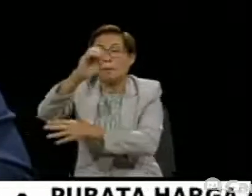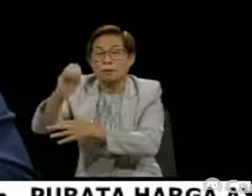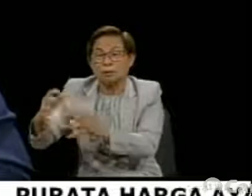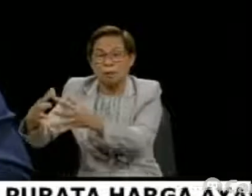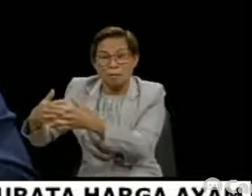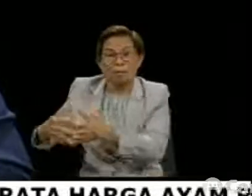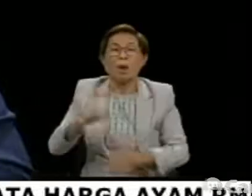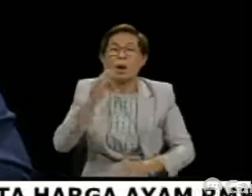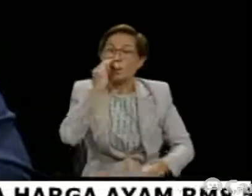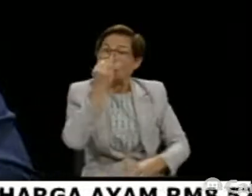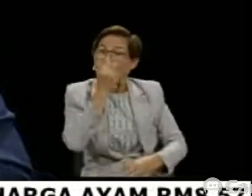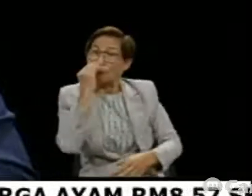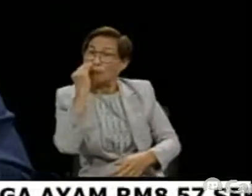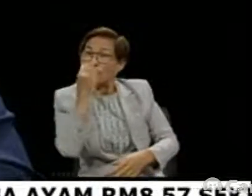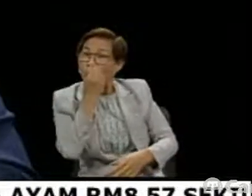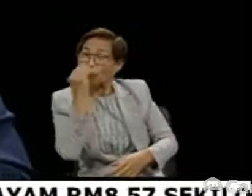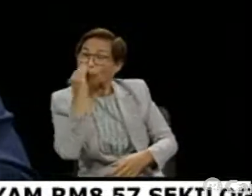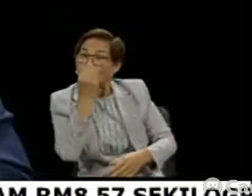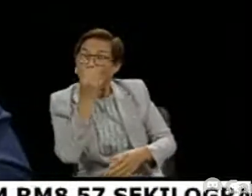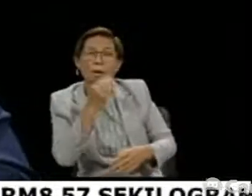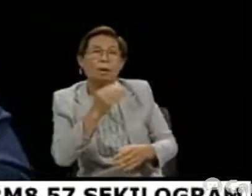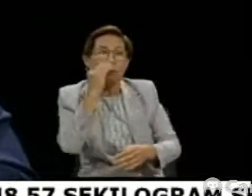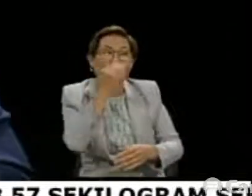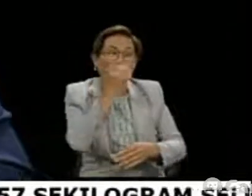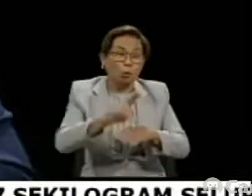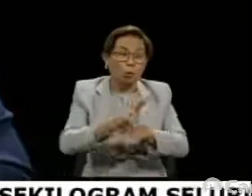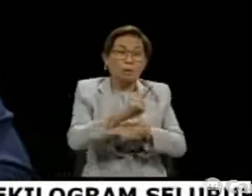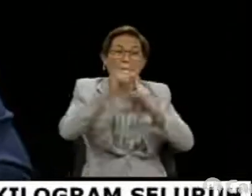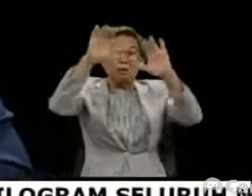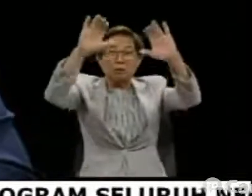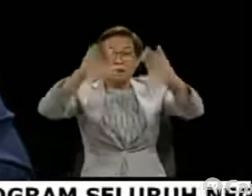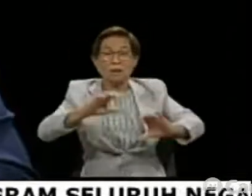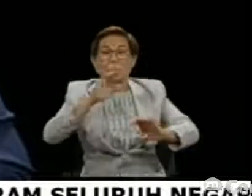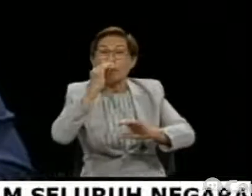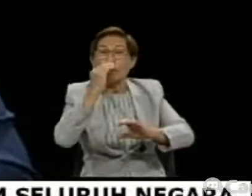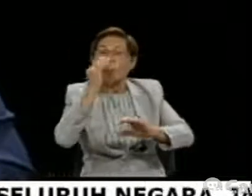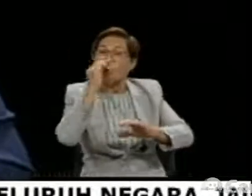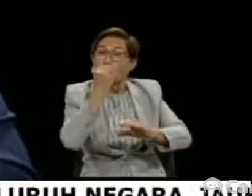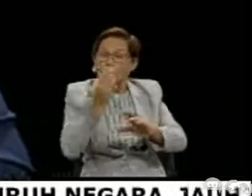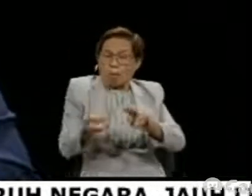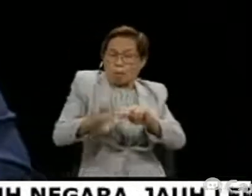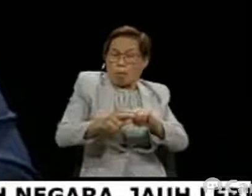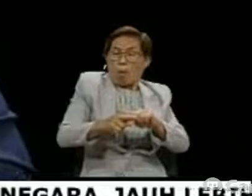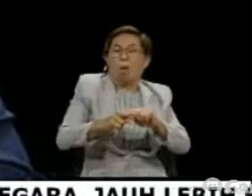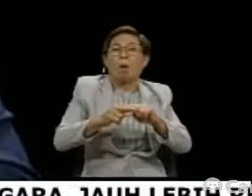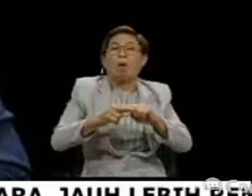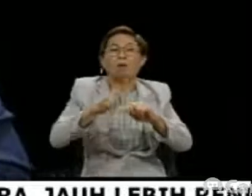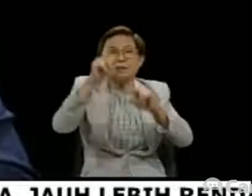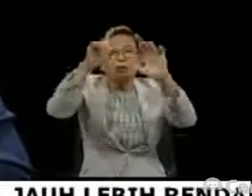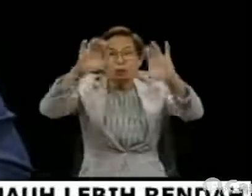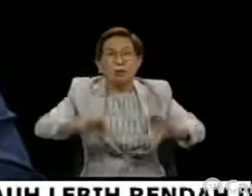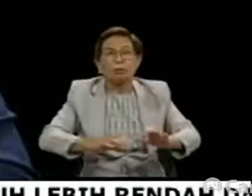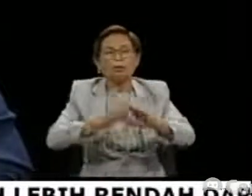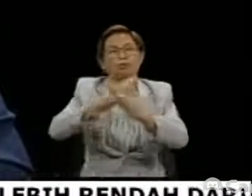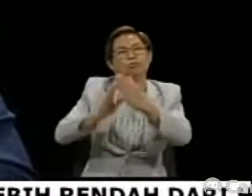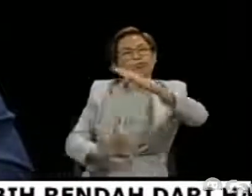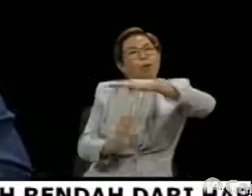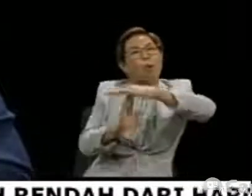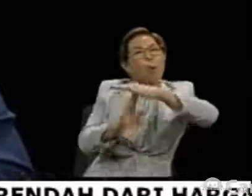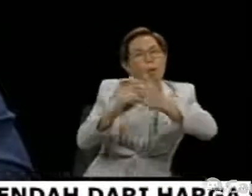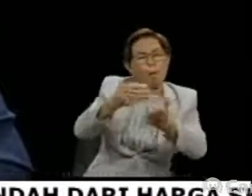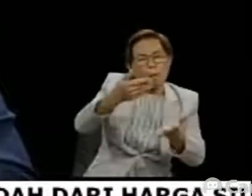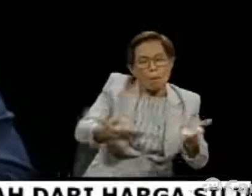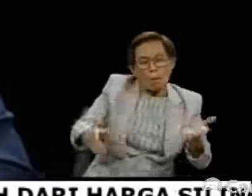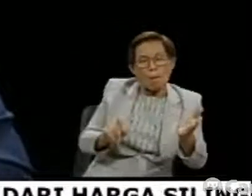Memang boleh digunakan sebagai salah satu tool atau seluruh senjata yang boleh membendung inflasi tetapi laut langkah ke